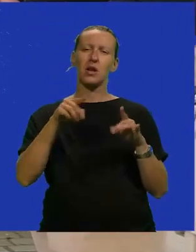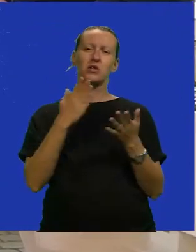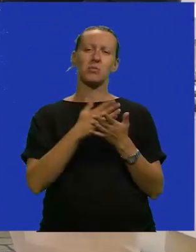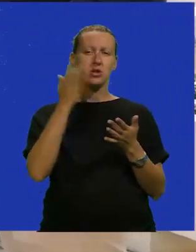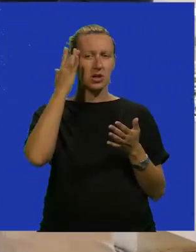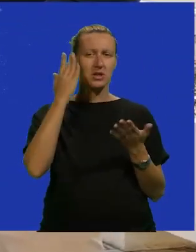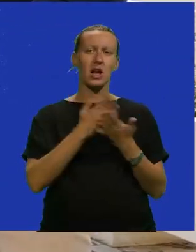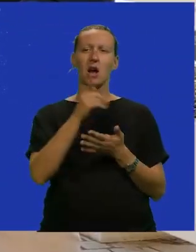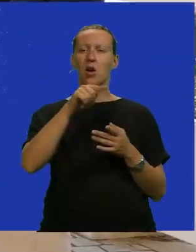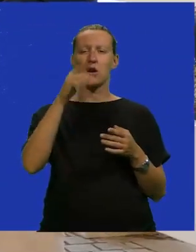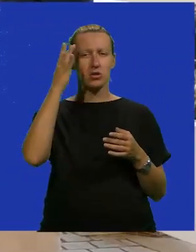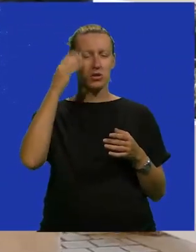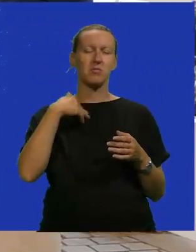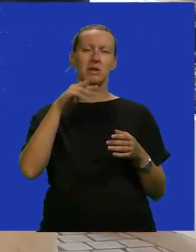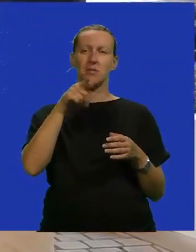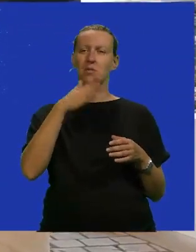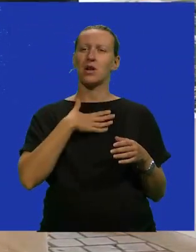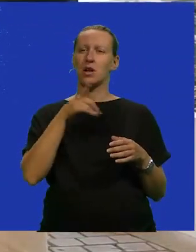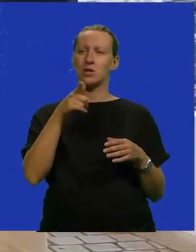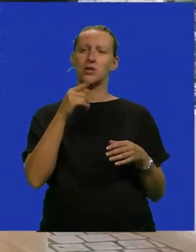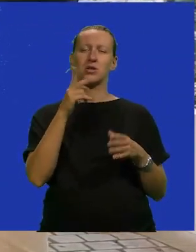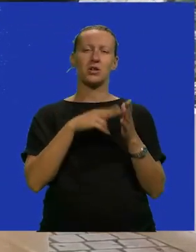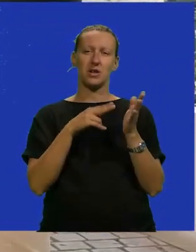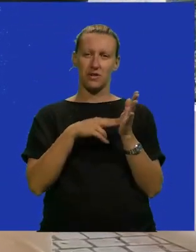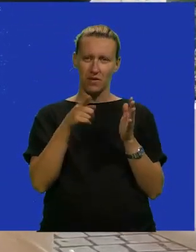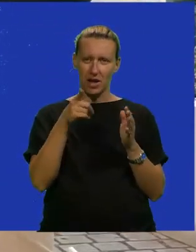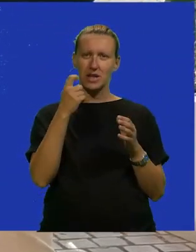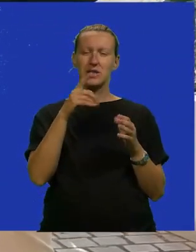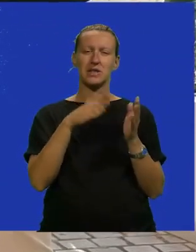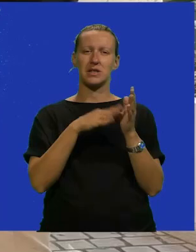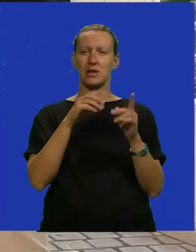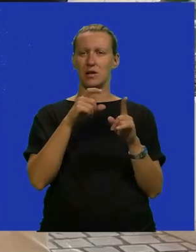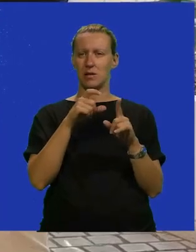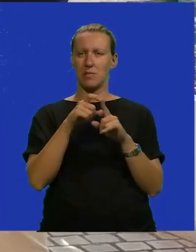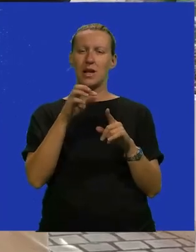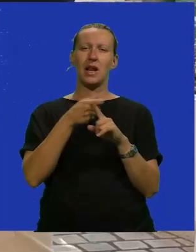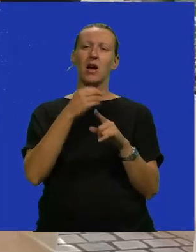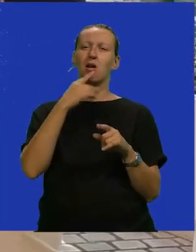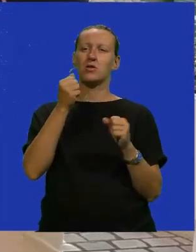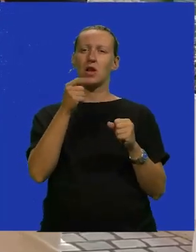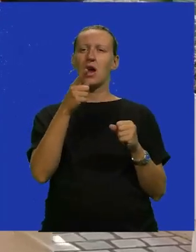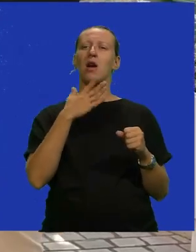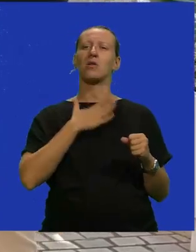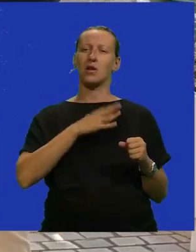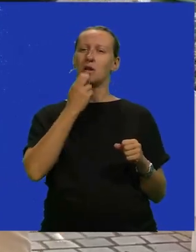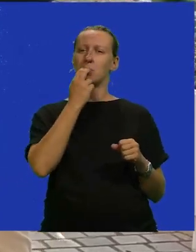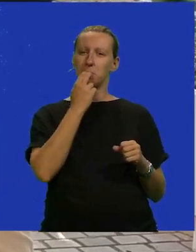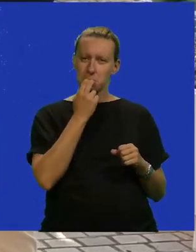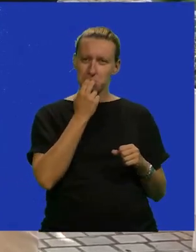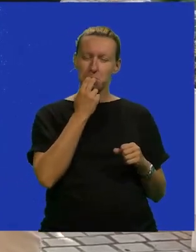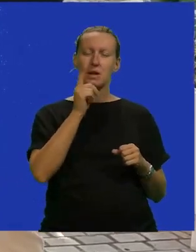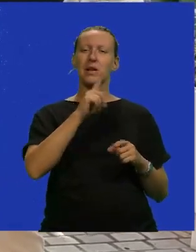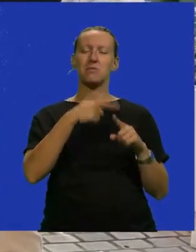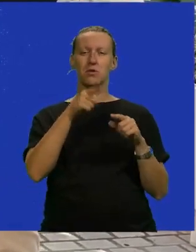ako ne budete znala, mi tu imamo našeg Ivana iz Medeko servisa, ki će jako rado zazviždjeti,